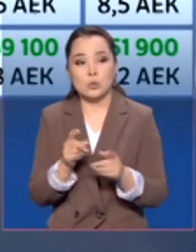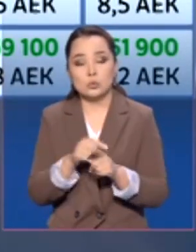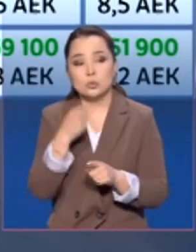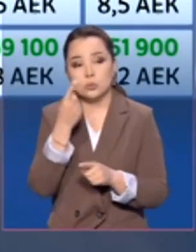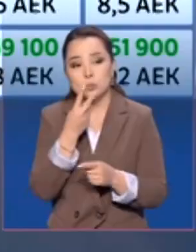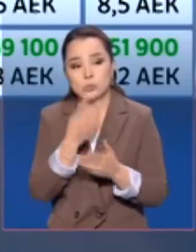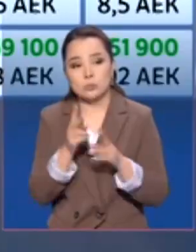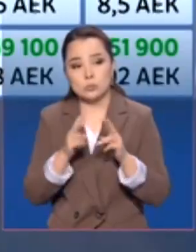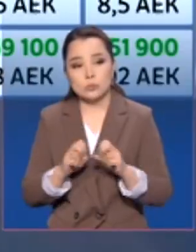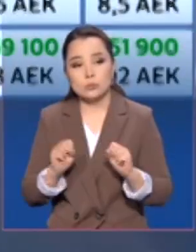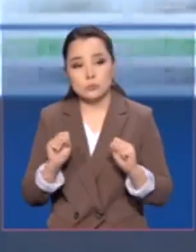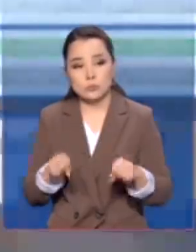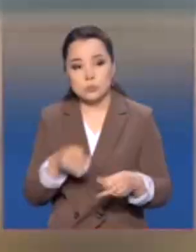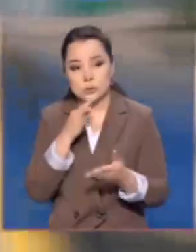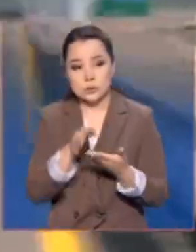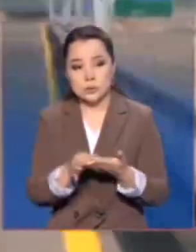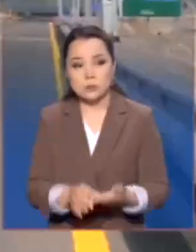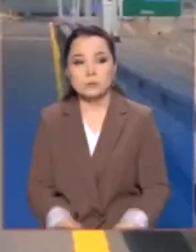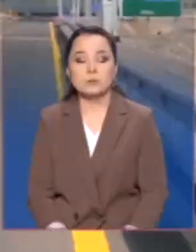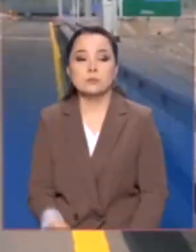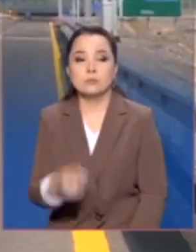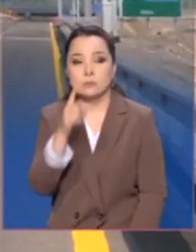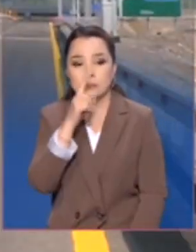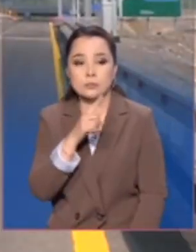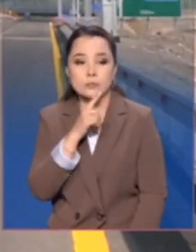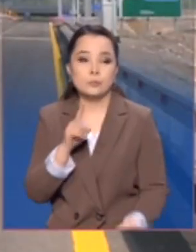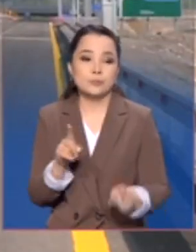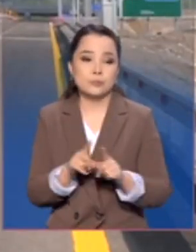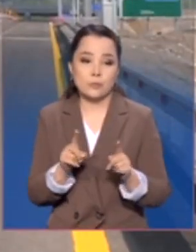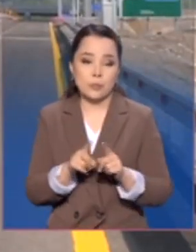түрінде қарастырып қойдық дейді. Бір айлық көлемде ол